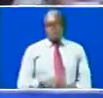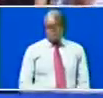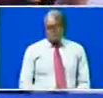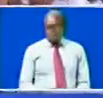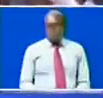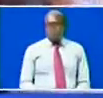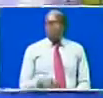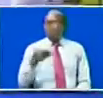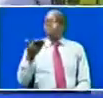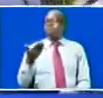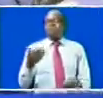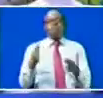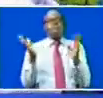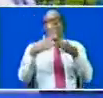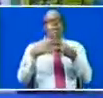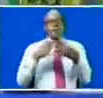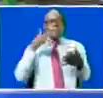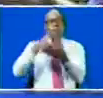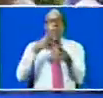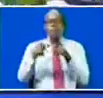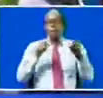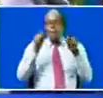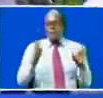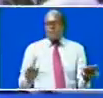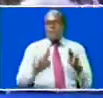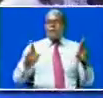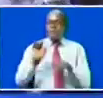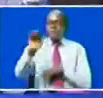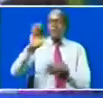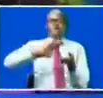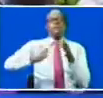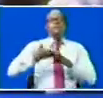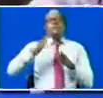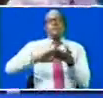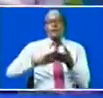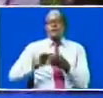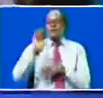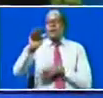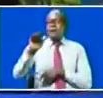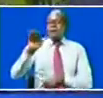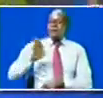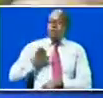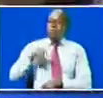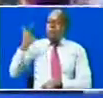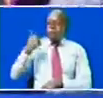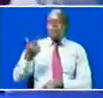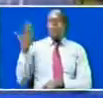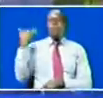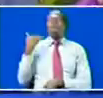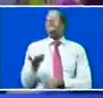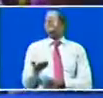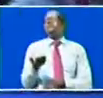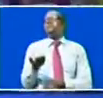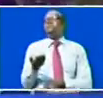Walipata malango yakiwa yamefungwa, lakini maneja alikuwa tayari kutoa msamaha, huku akitoa wito kwa mwanamke aliyelalama